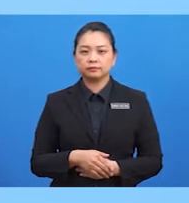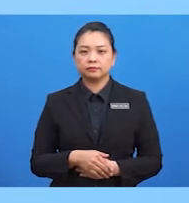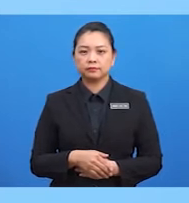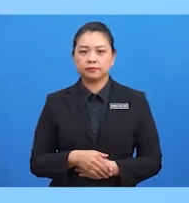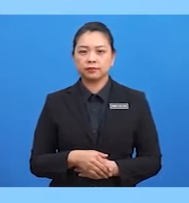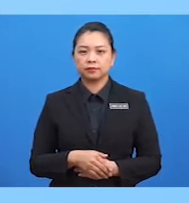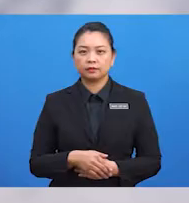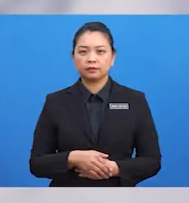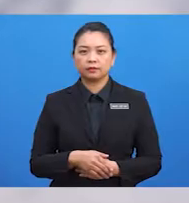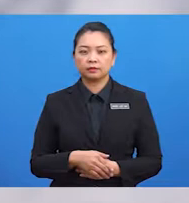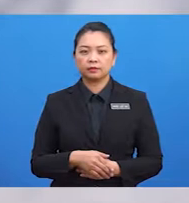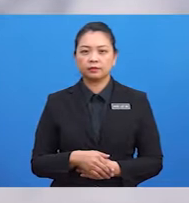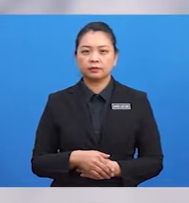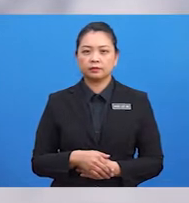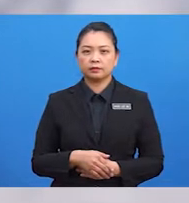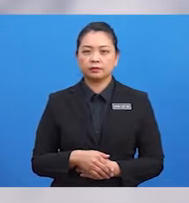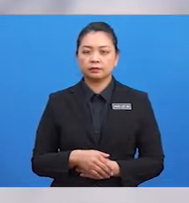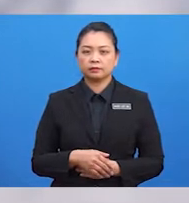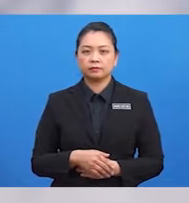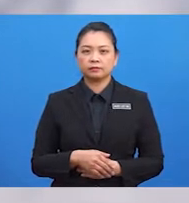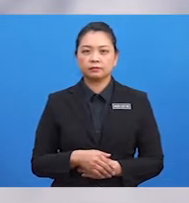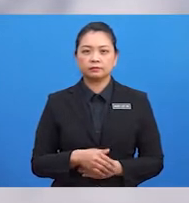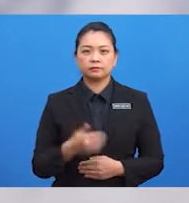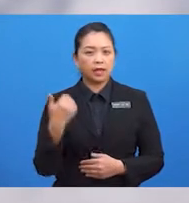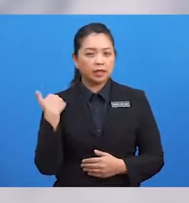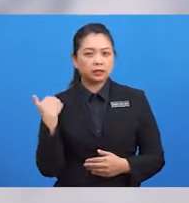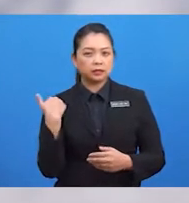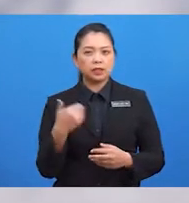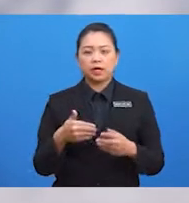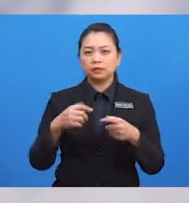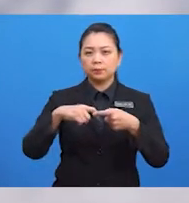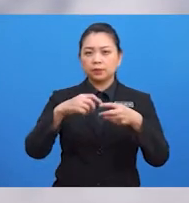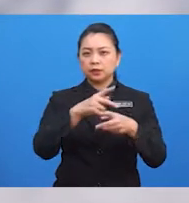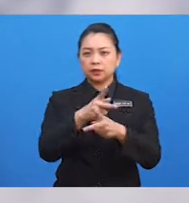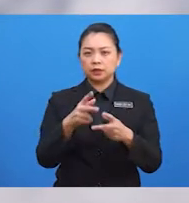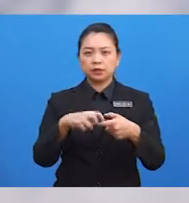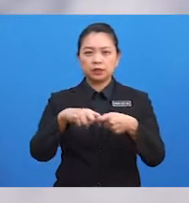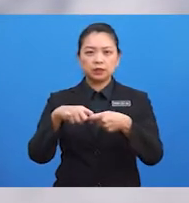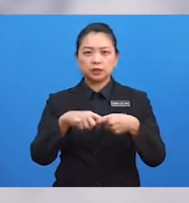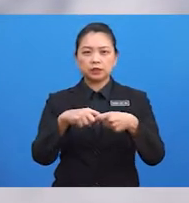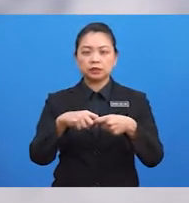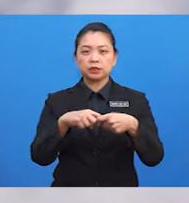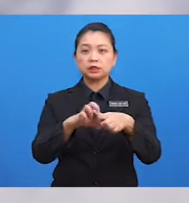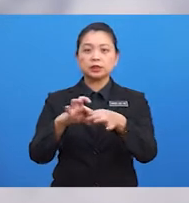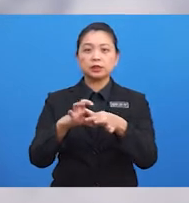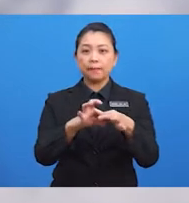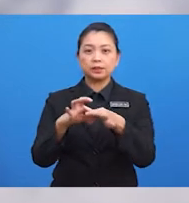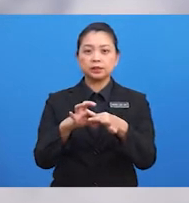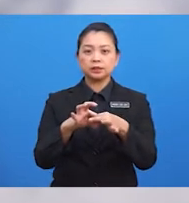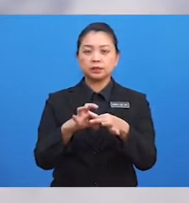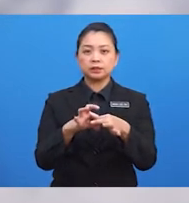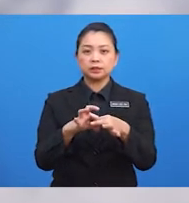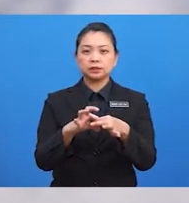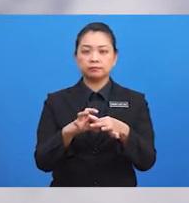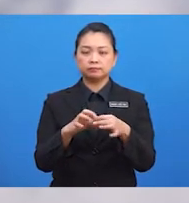Berhad ATSB Malaysia dan Survey Satellite Technology